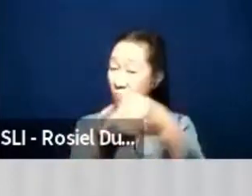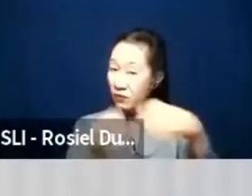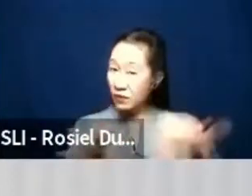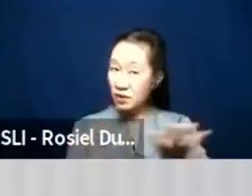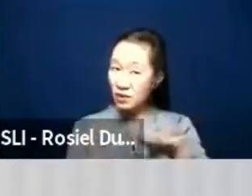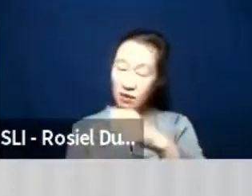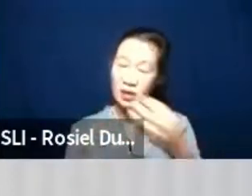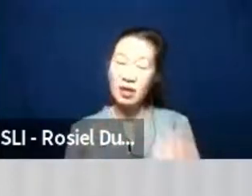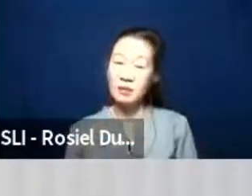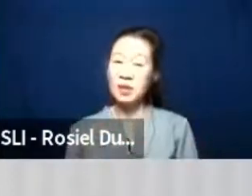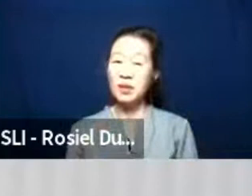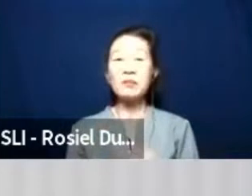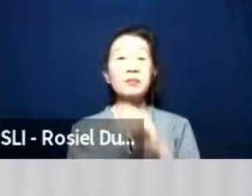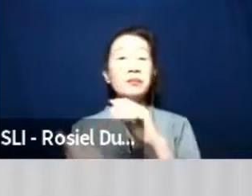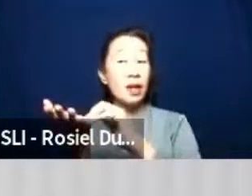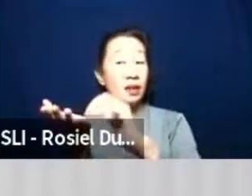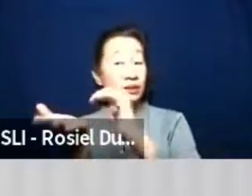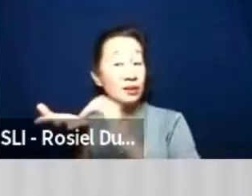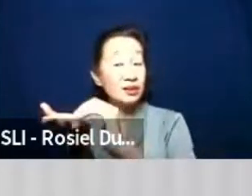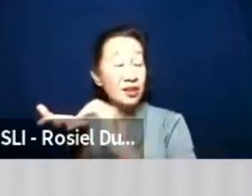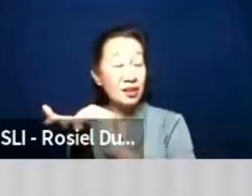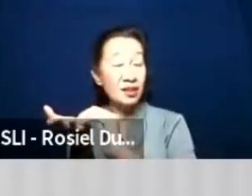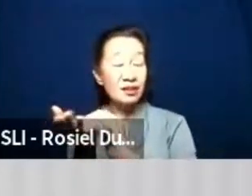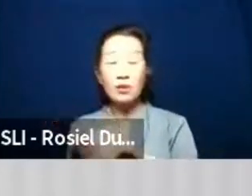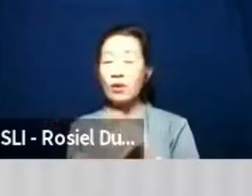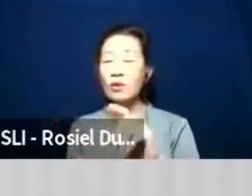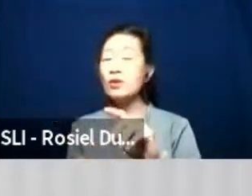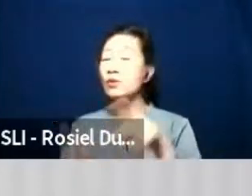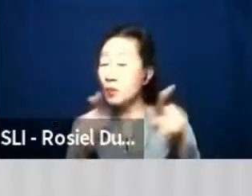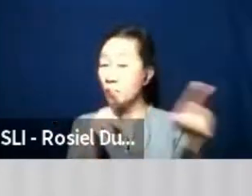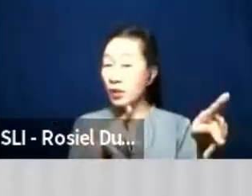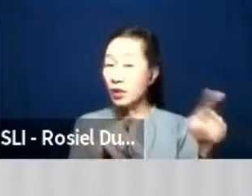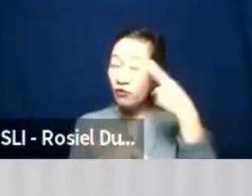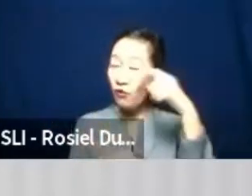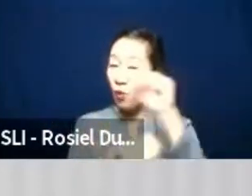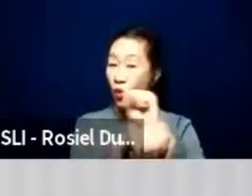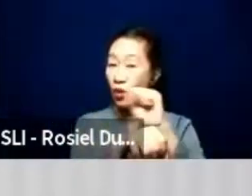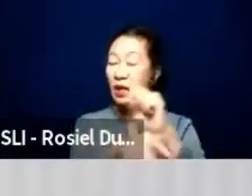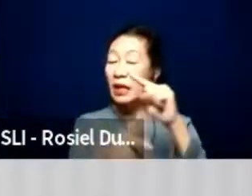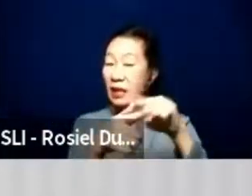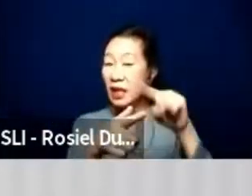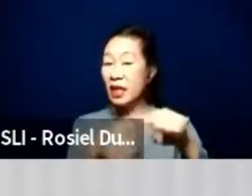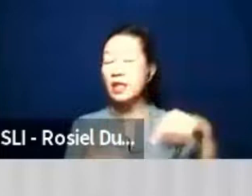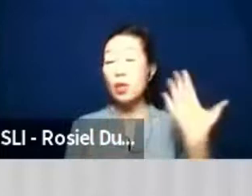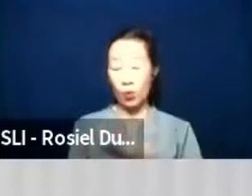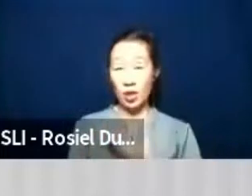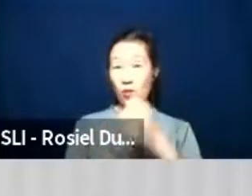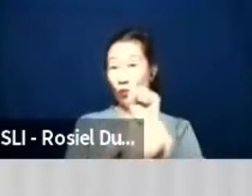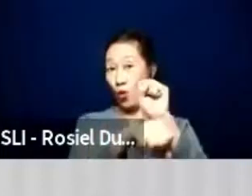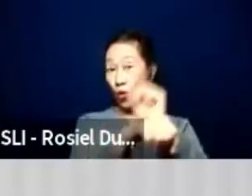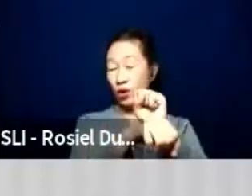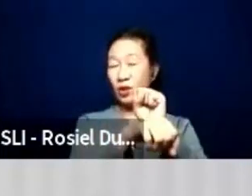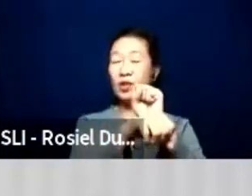atin, nakapag-practicum tayo, no? Para maghanda sa trabaho. Tapos sumabak na tayo agad sa